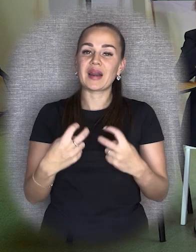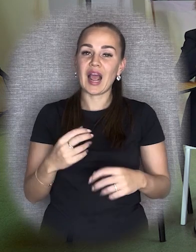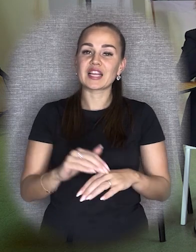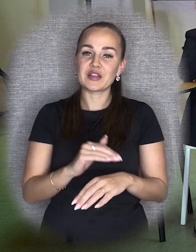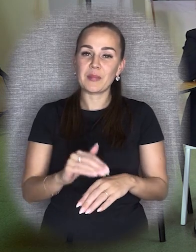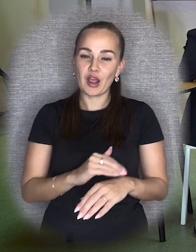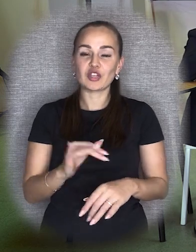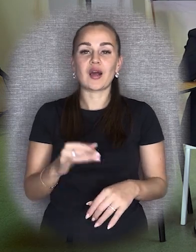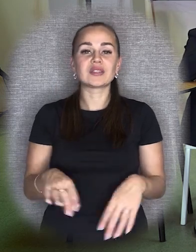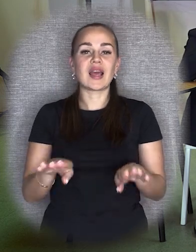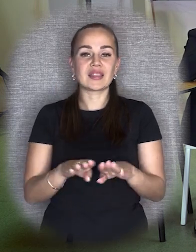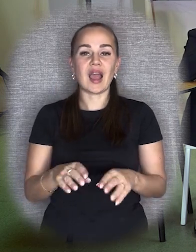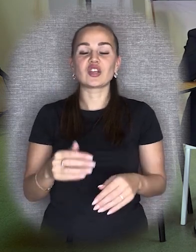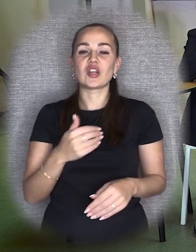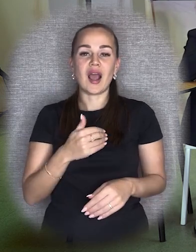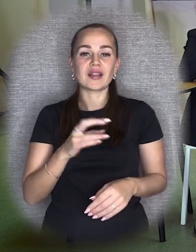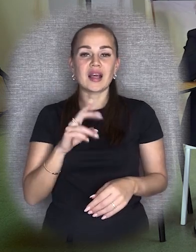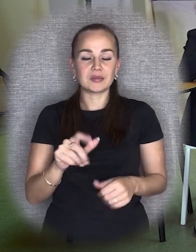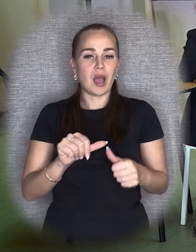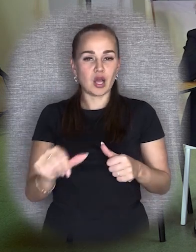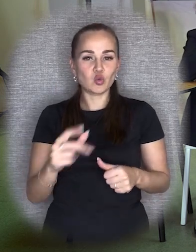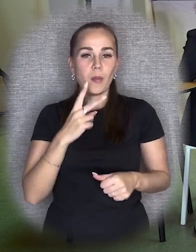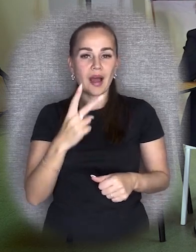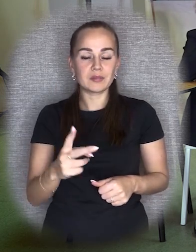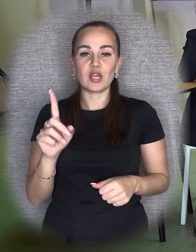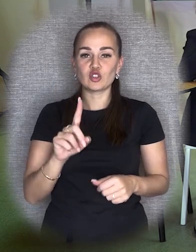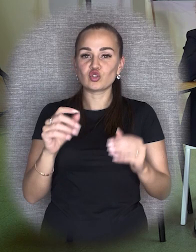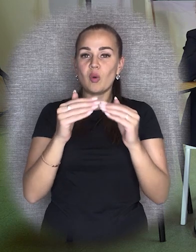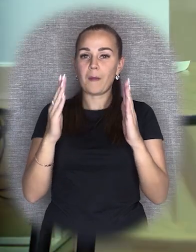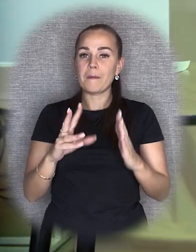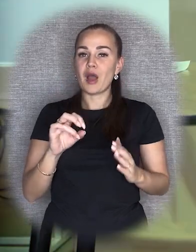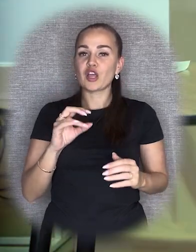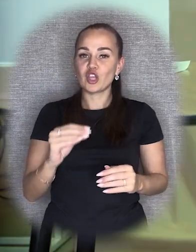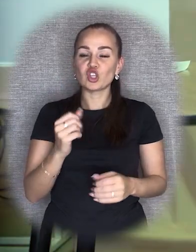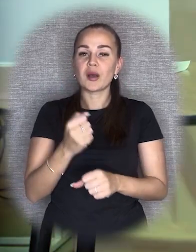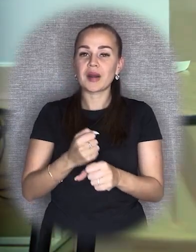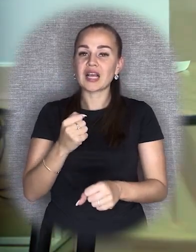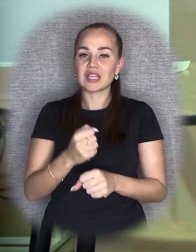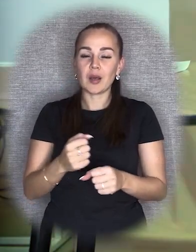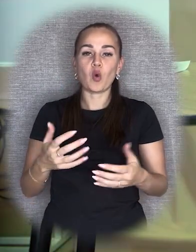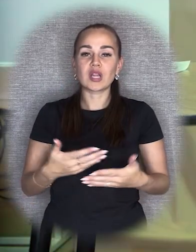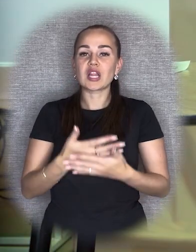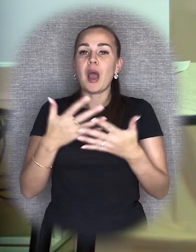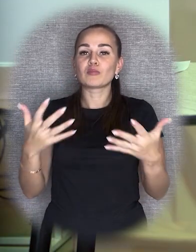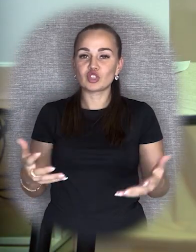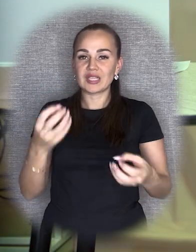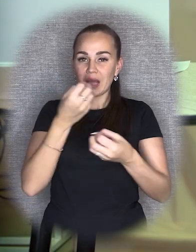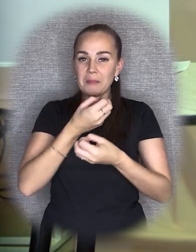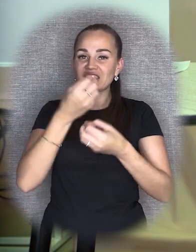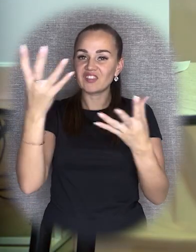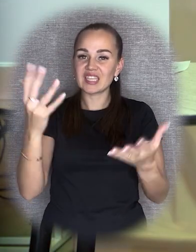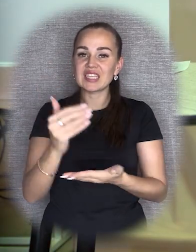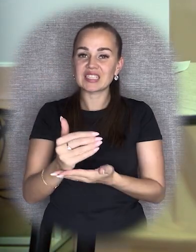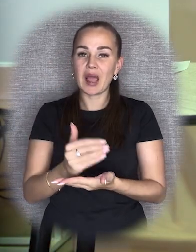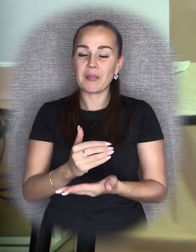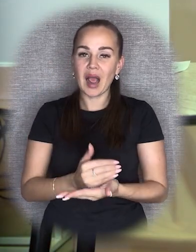я хотела бы особо отметить, что манежем разработана обширная просветительская